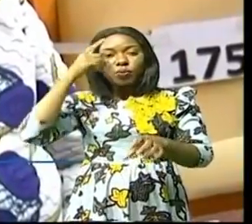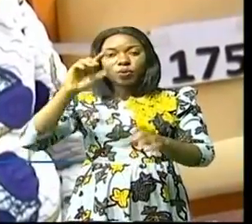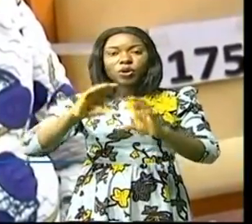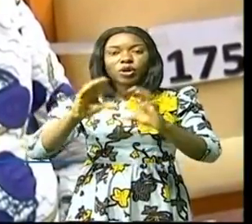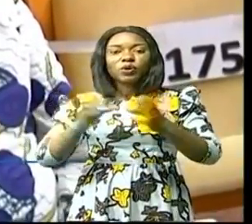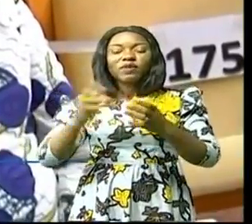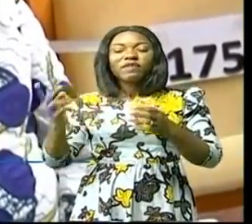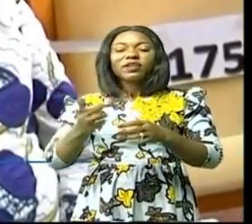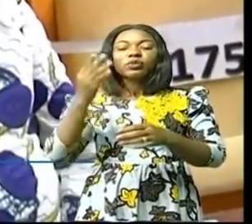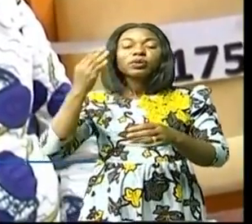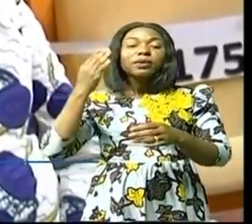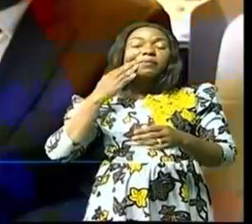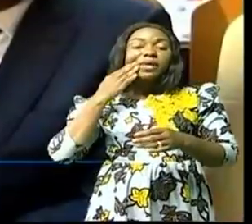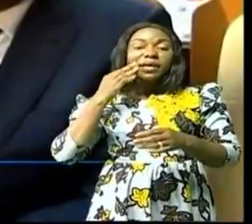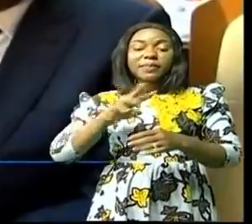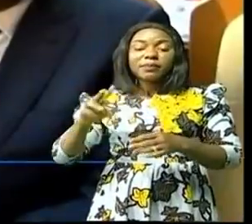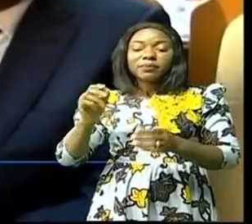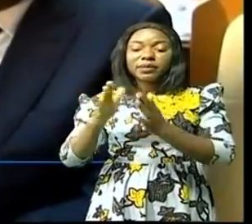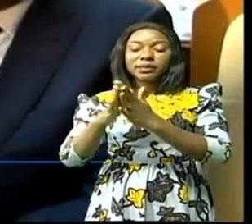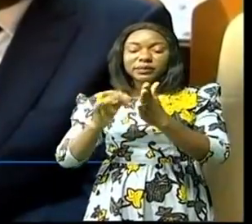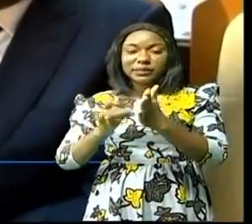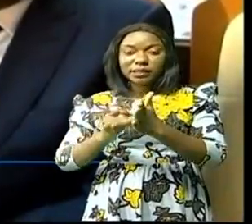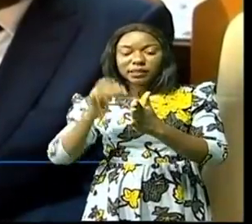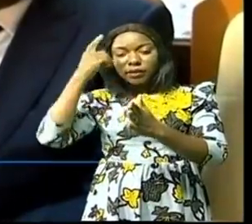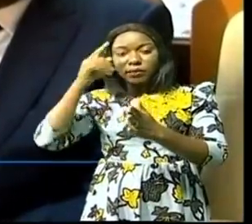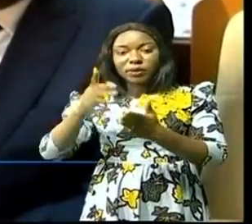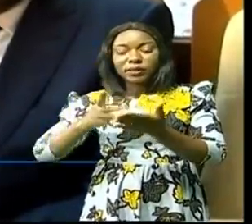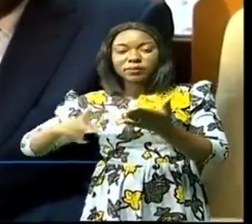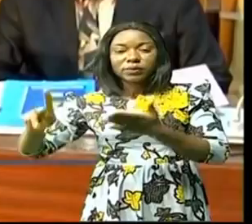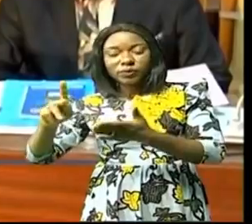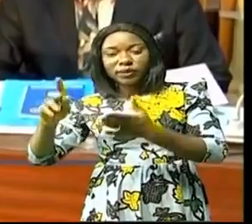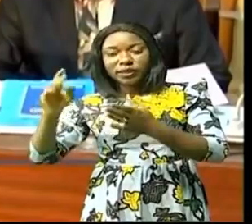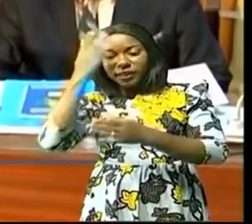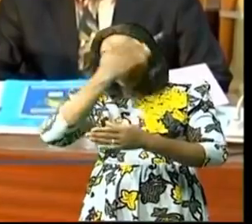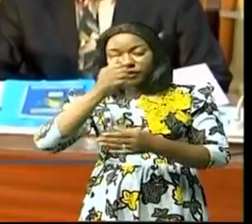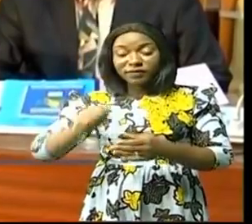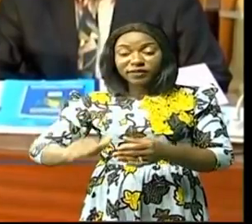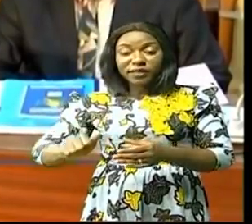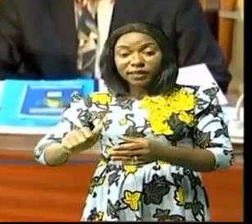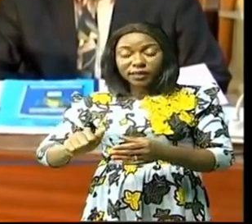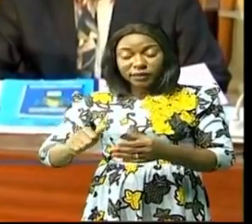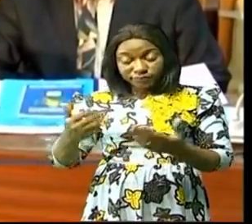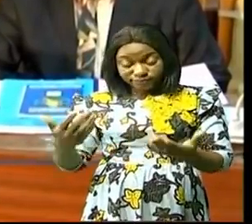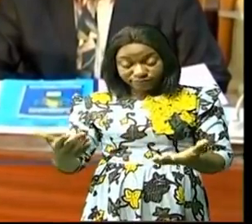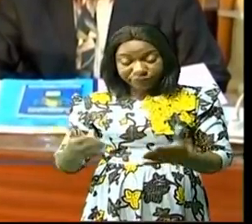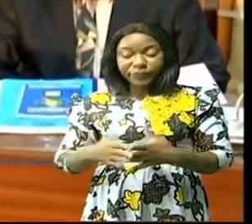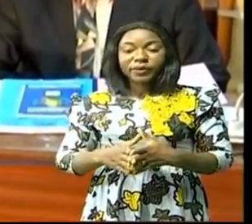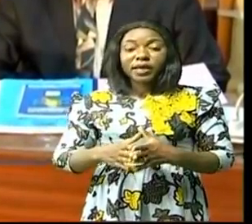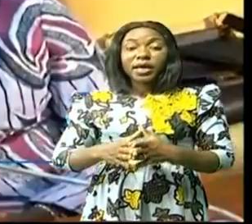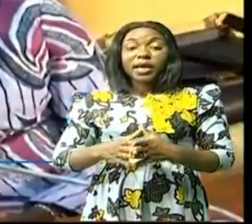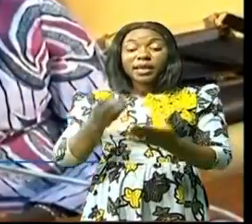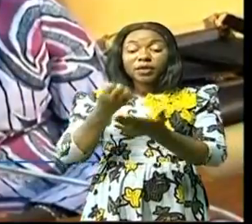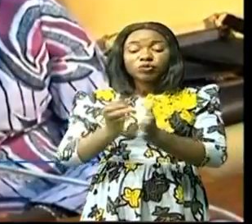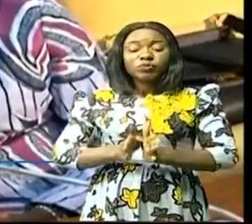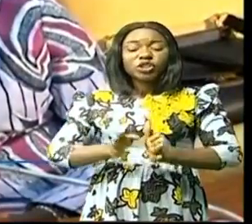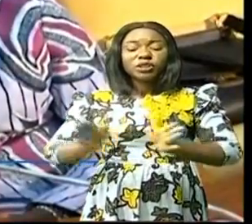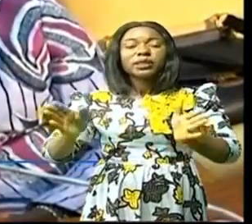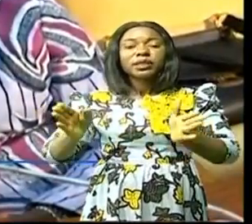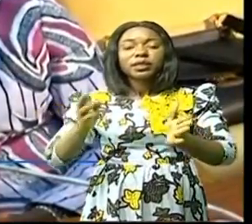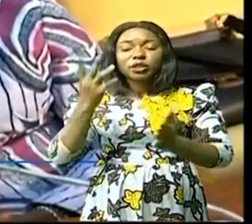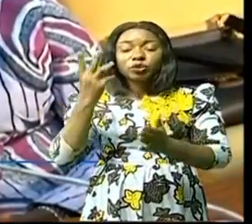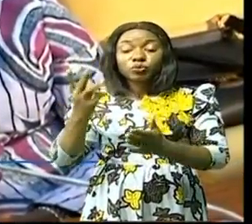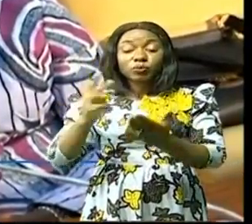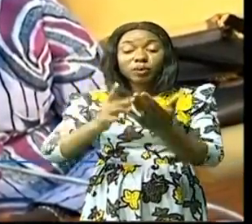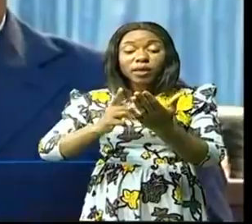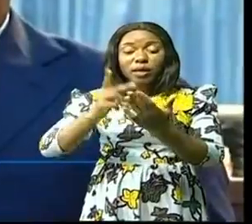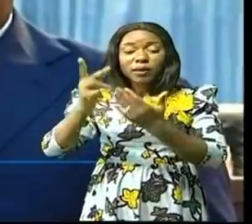du 28 mai 2007 relatif à l'établissement d'Africa Finance Corporation. L'économie générale de ces trois propositions de